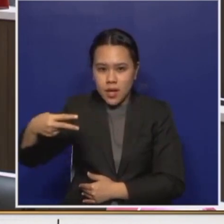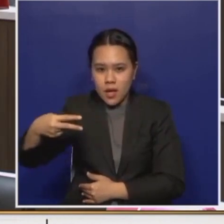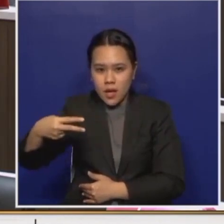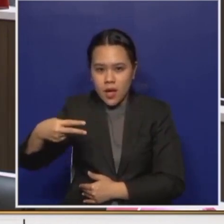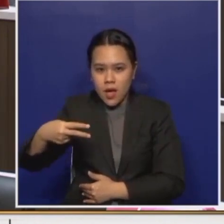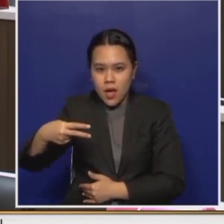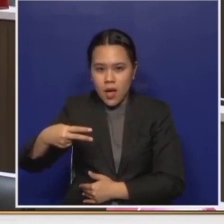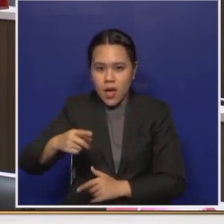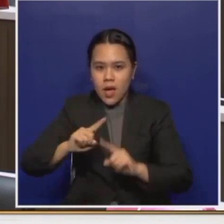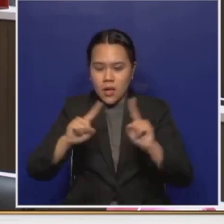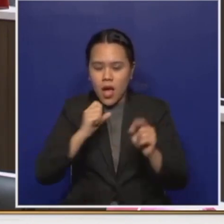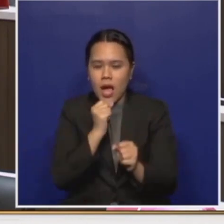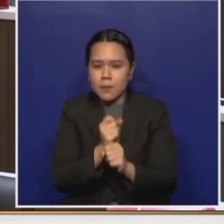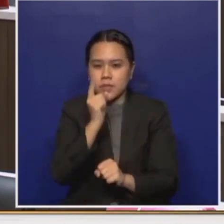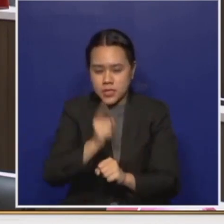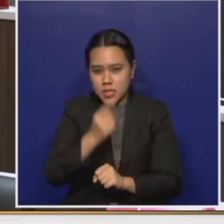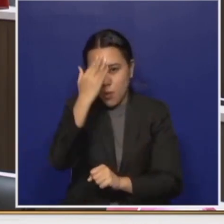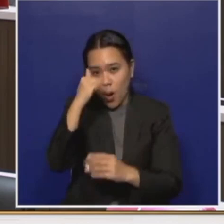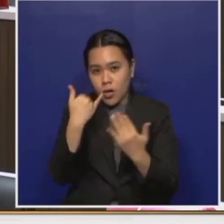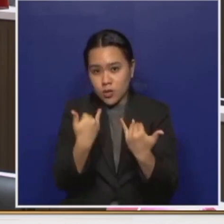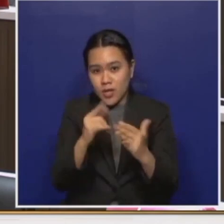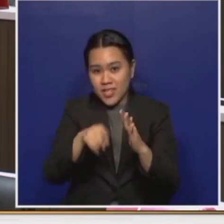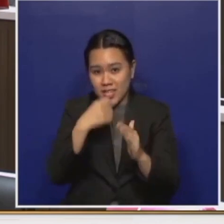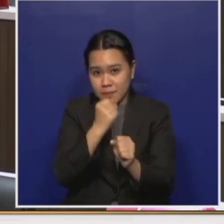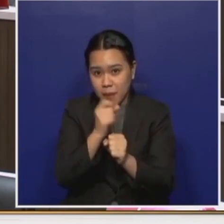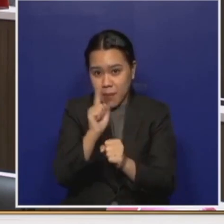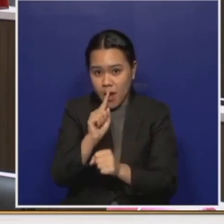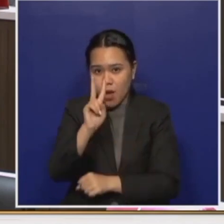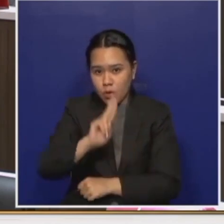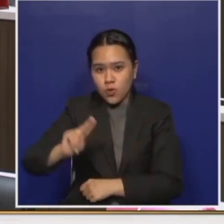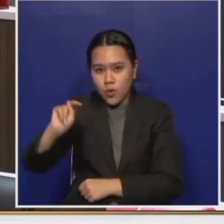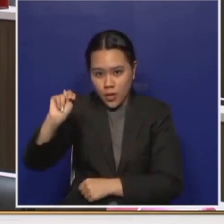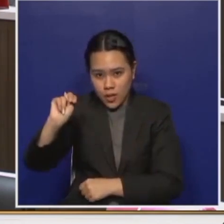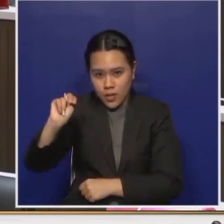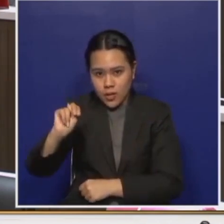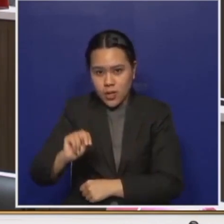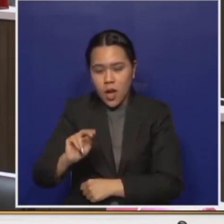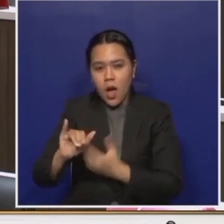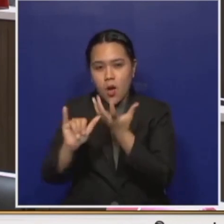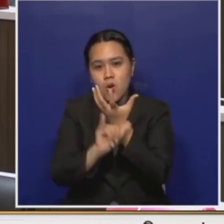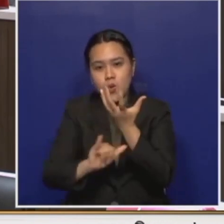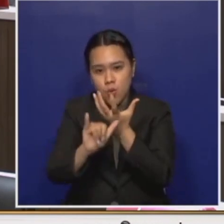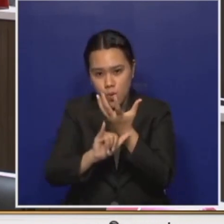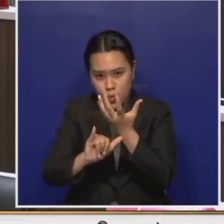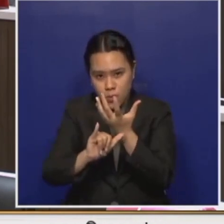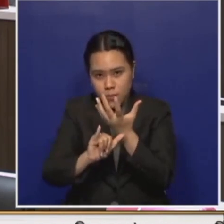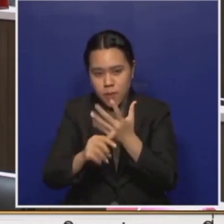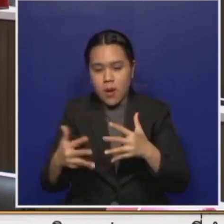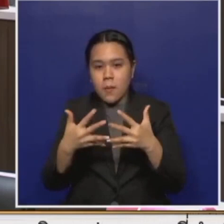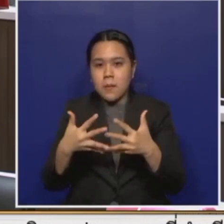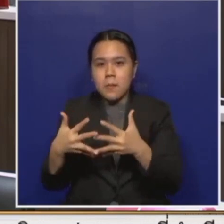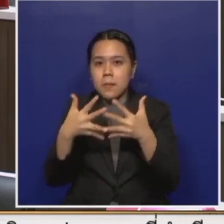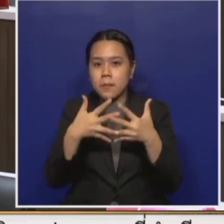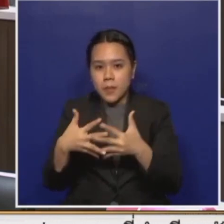แต่นมเกิดขจๆี่เขาคำลงเริ่มทจะทำไม่วาจะเป็น UNสหภาพยุโรปตัวสหมีกาเอง